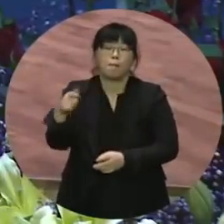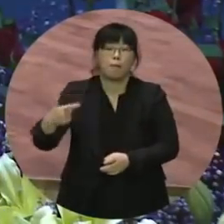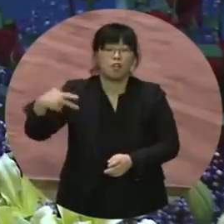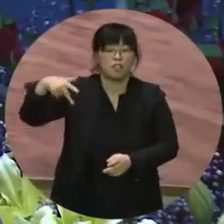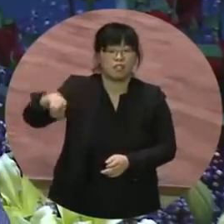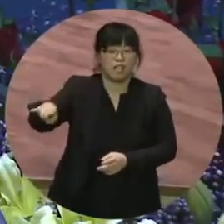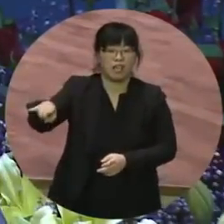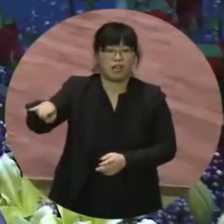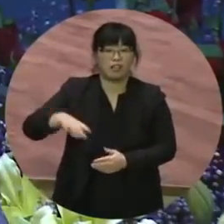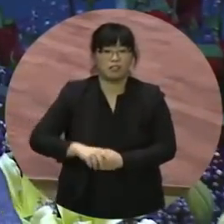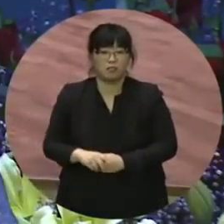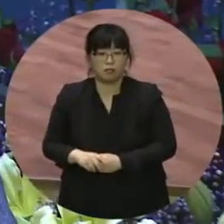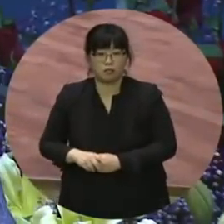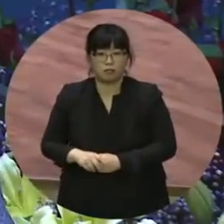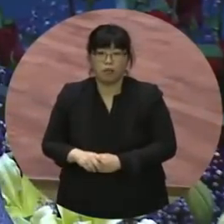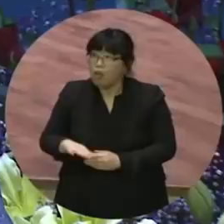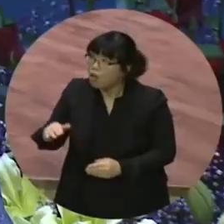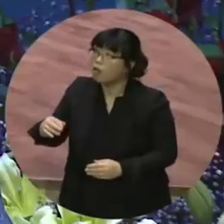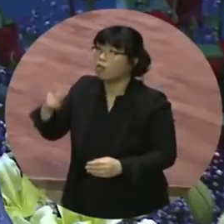또 뺏으려고 합니까?